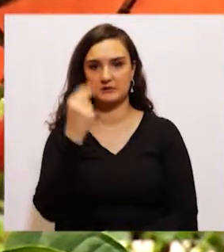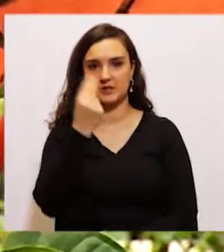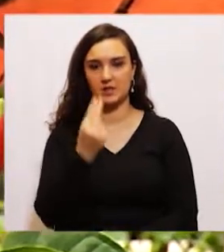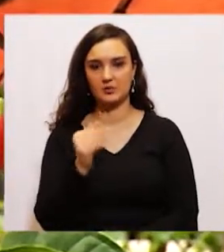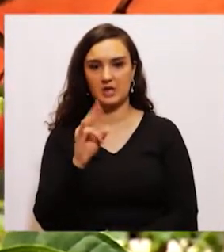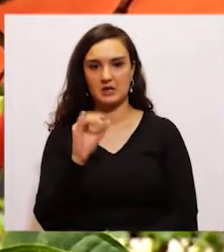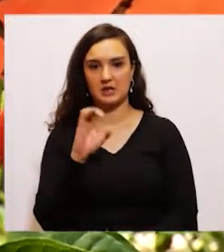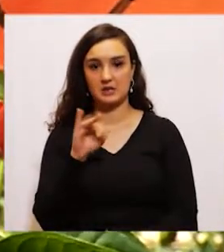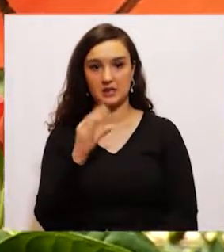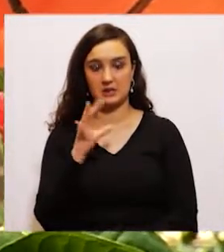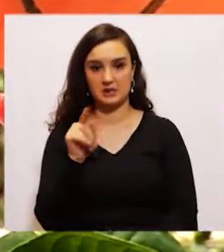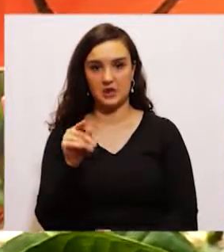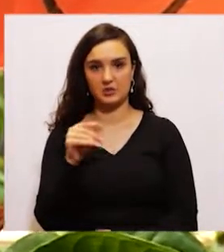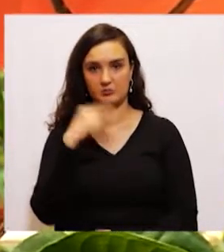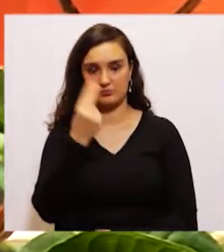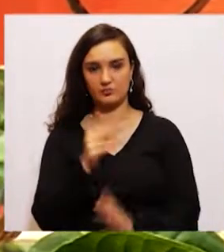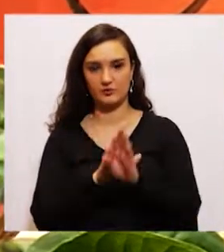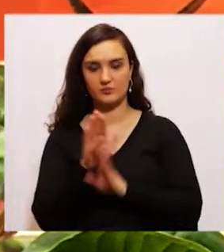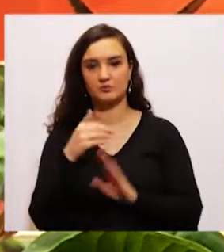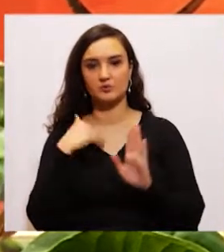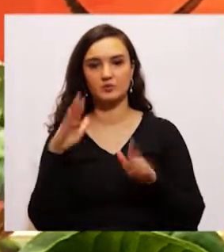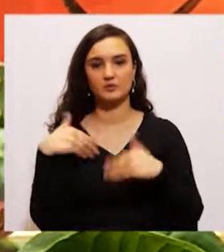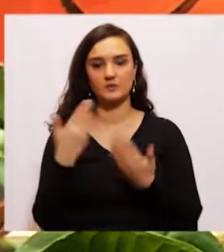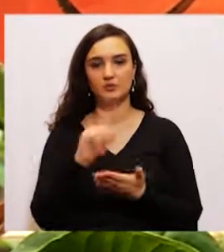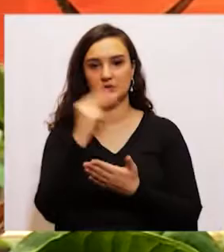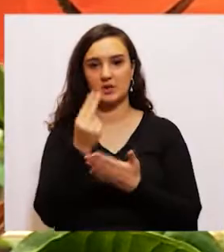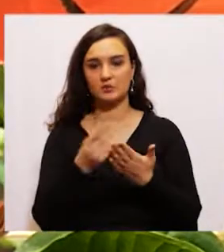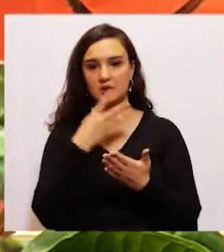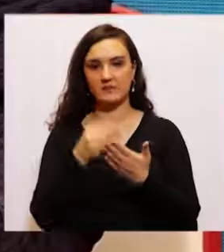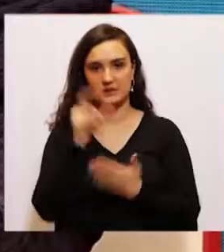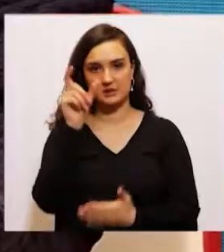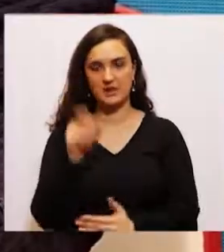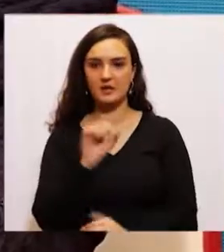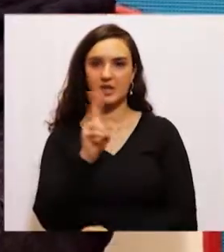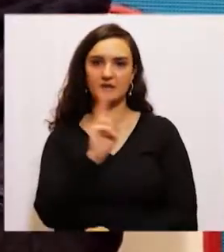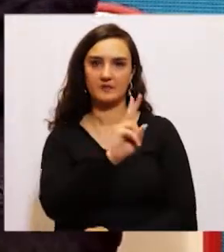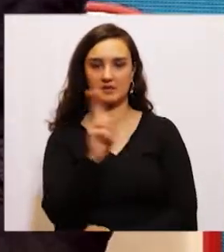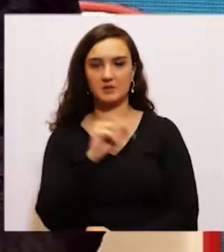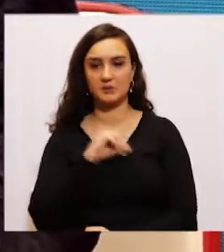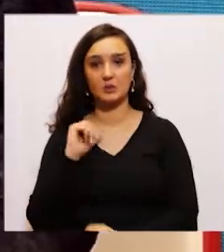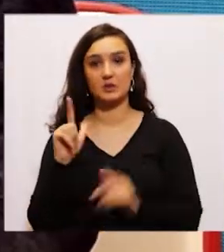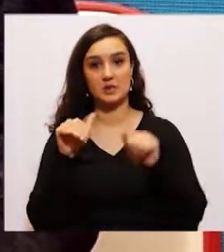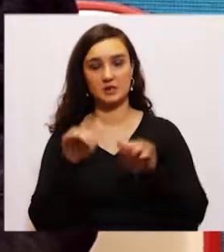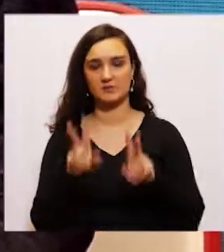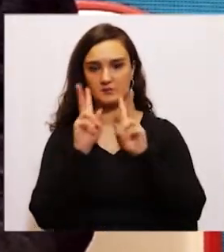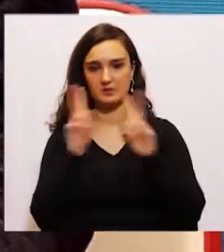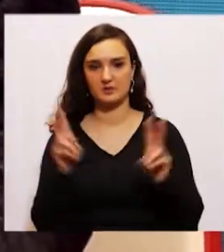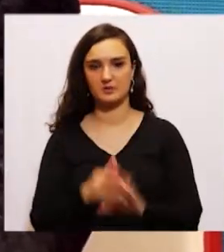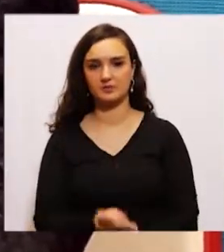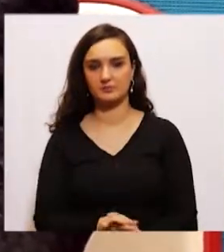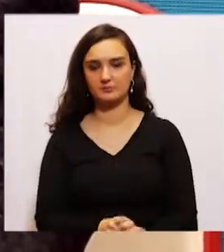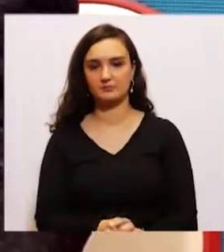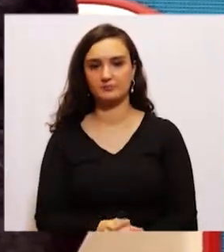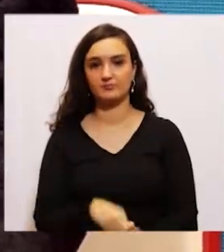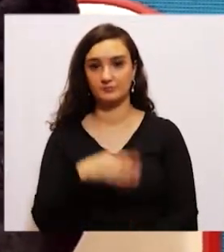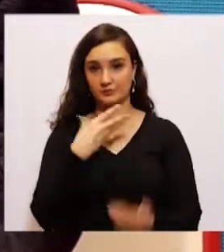დახატოს ანასტასიამ. შეახსოს მე შევთავაზე რომ დახატოს თავის თავი ან ვინმე თვითონ რას გადაწყვეტავს არ რას გადაწყვეტავ ანასტასია?